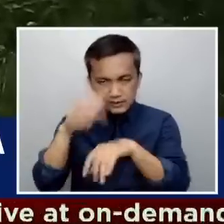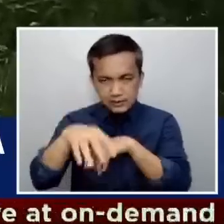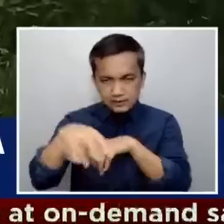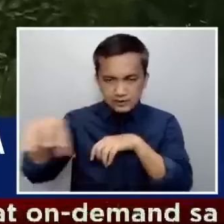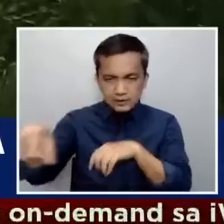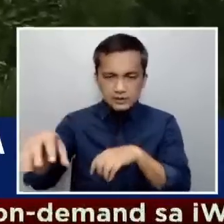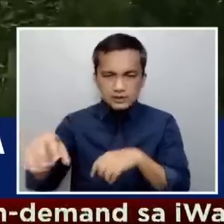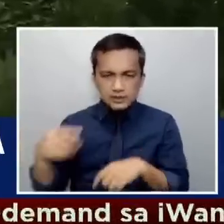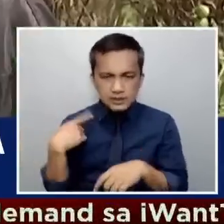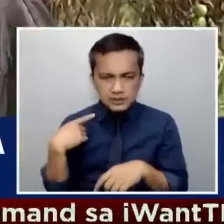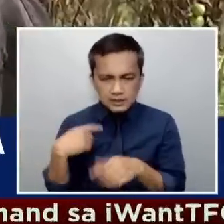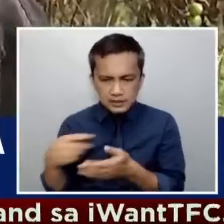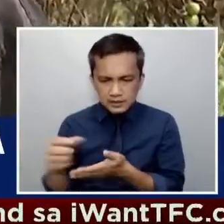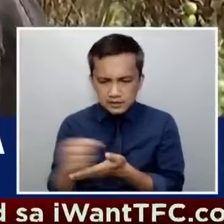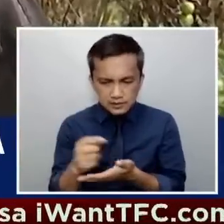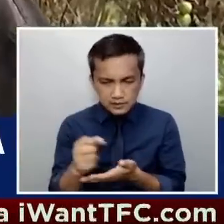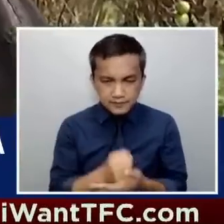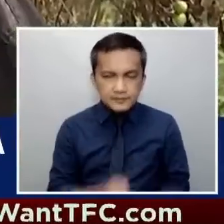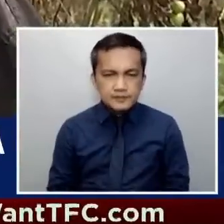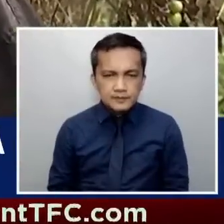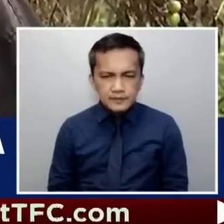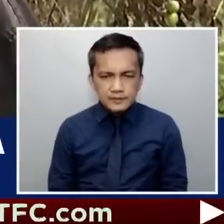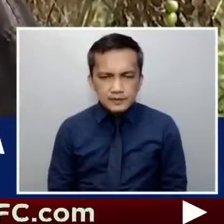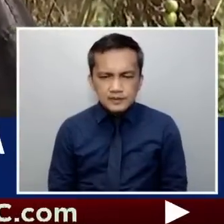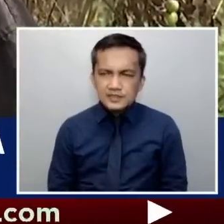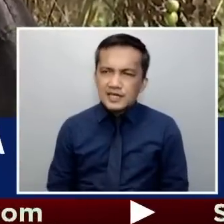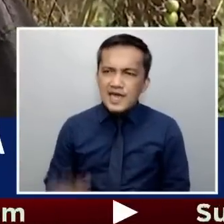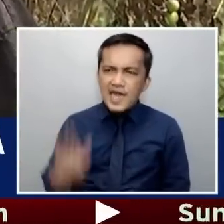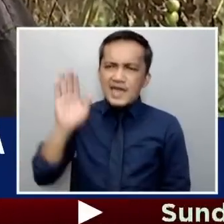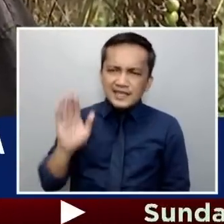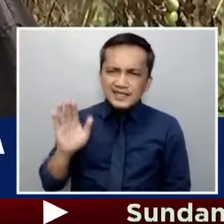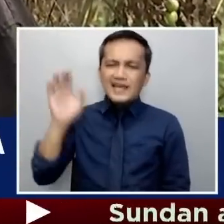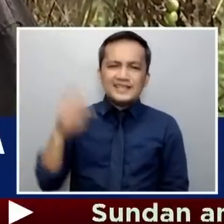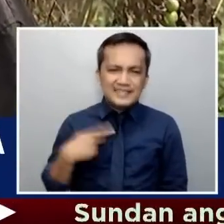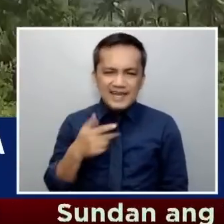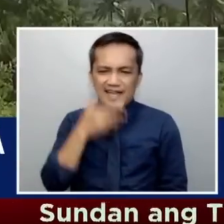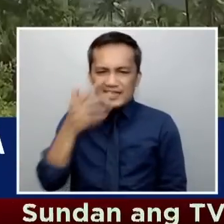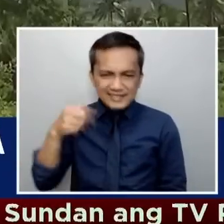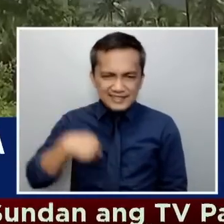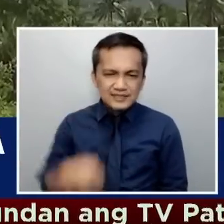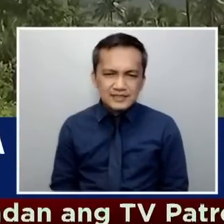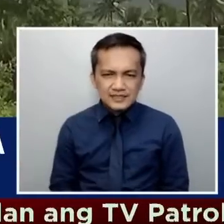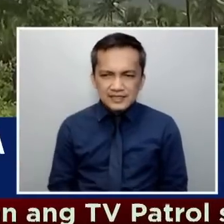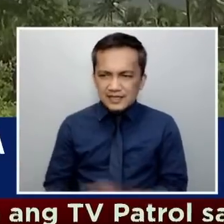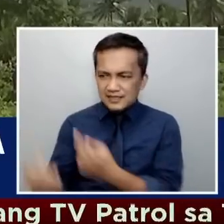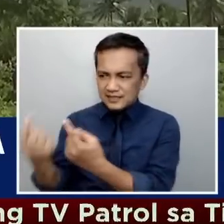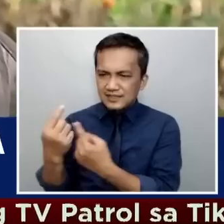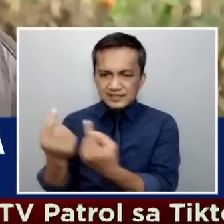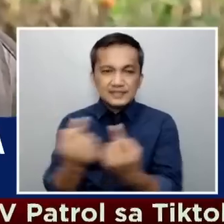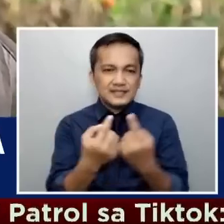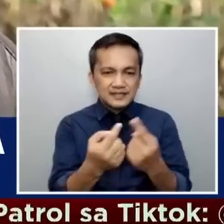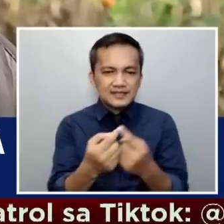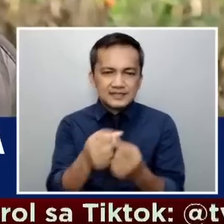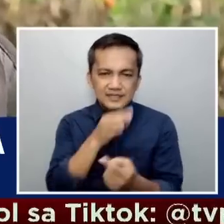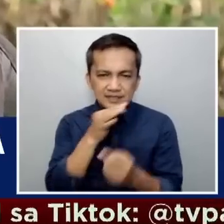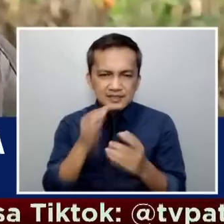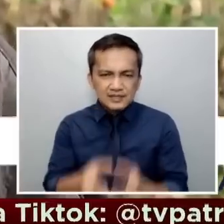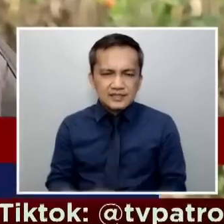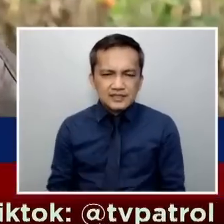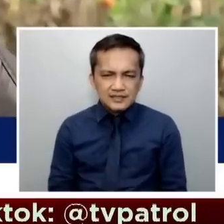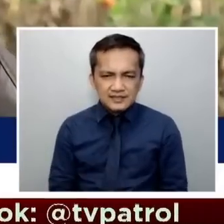nasa sakahan siya. Nandito na kami! Maya-maya pa, may sumagot na ring ibang magsasaka. Nabaraba na